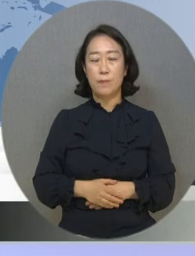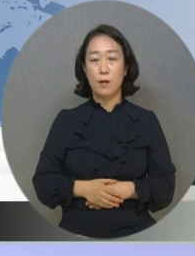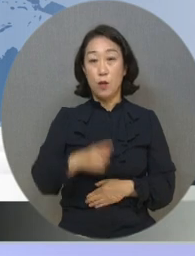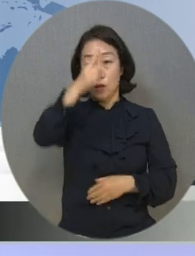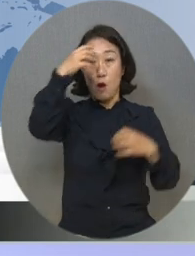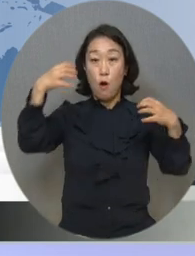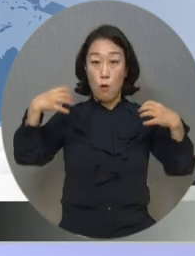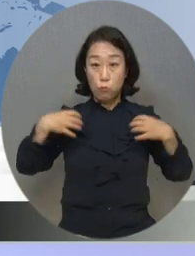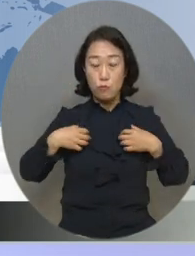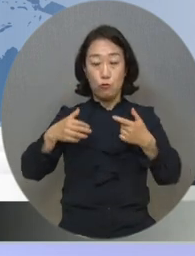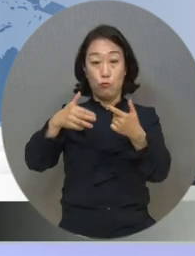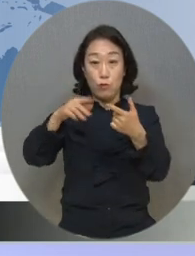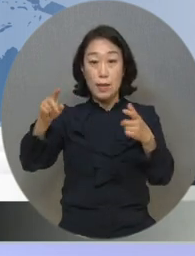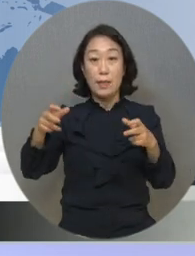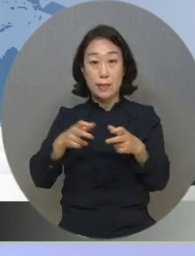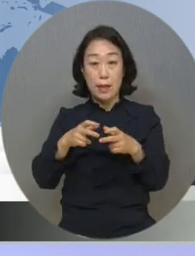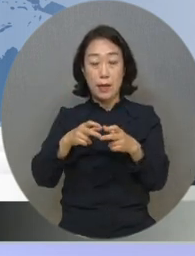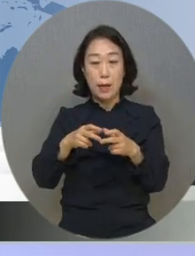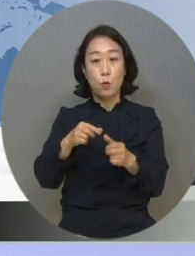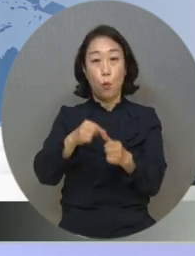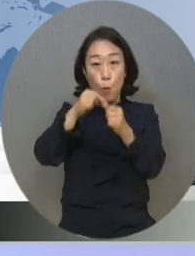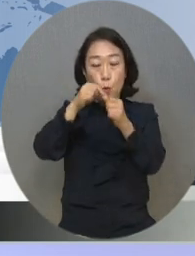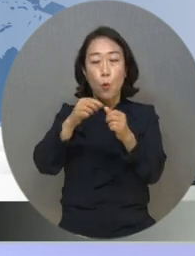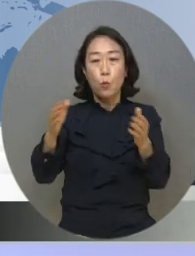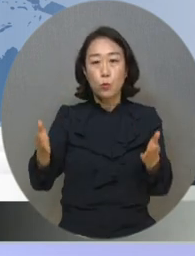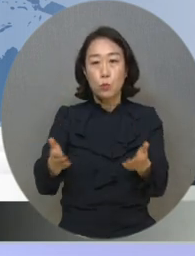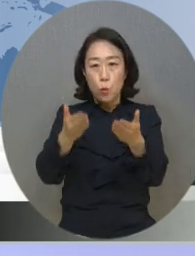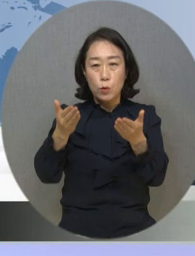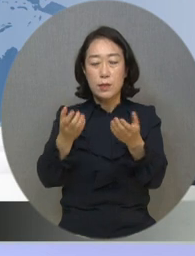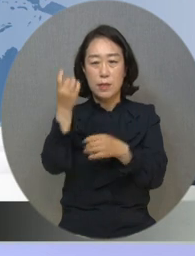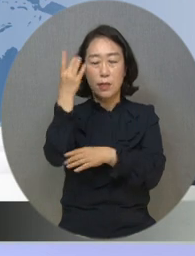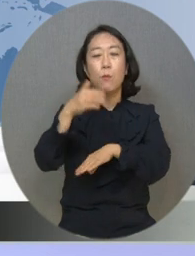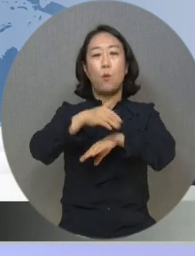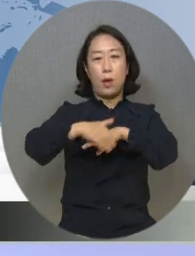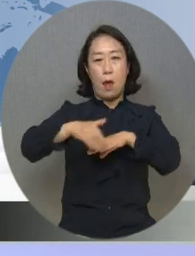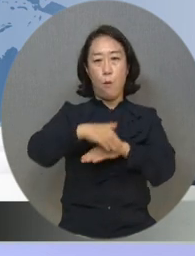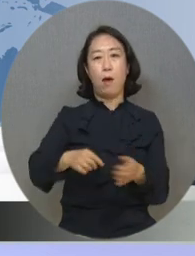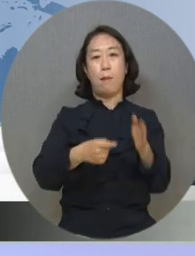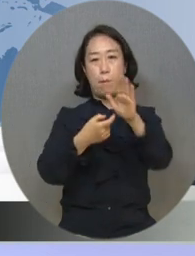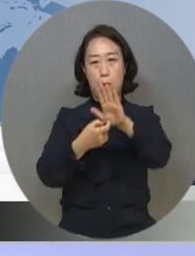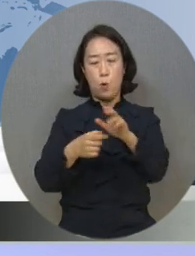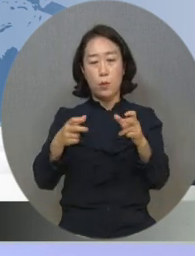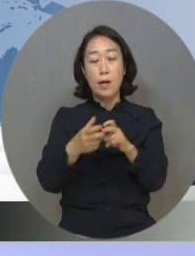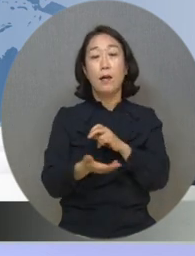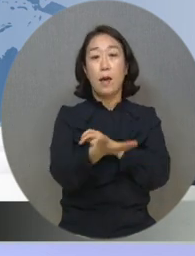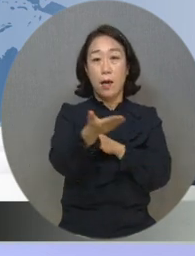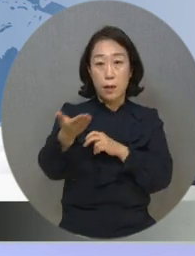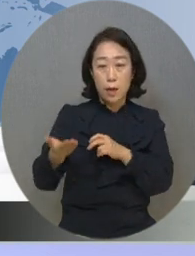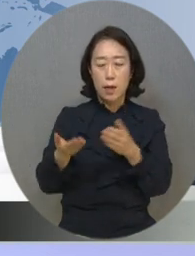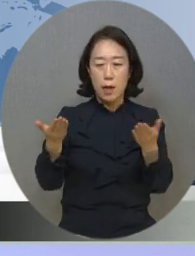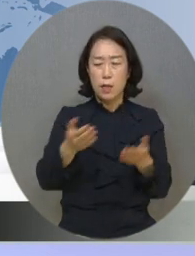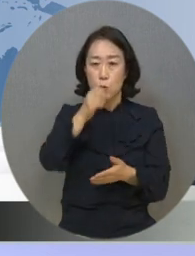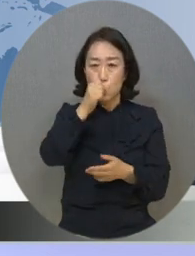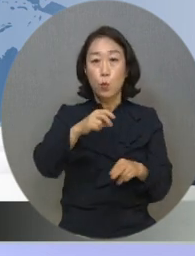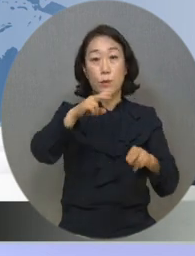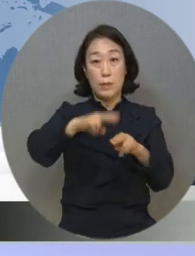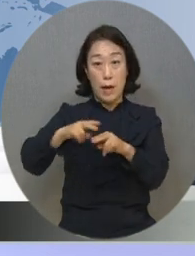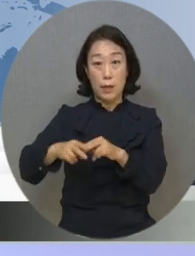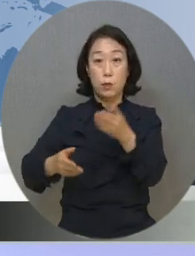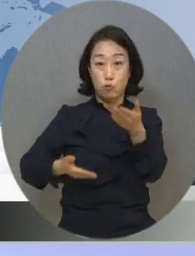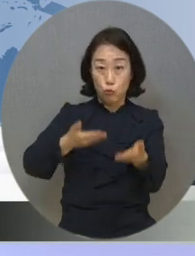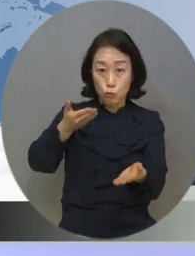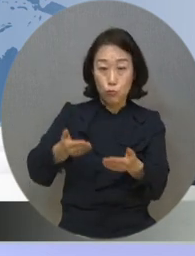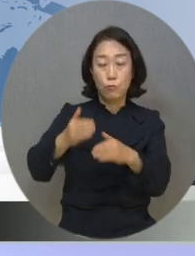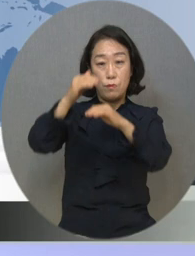정부는 제6차 장애인 고용촉진 기본계획을 발표했습니다. 장애인에게 더 많은 양질의 일자리를 제공하기